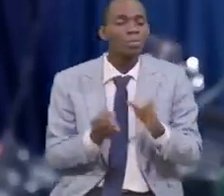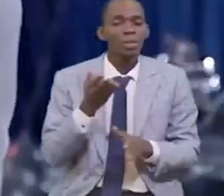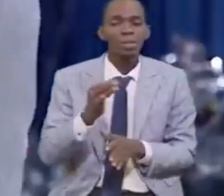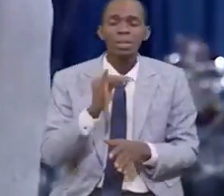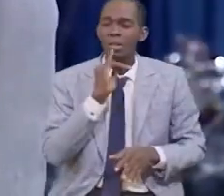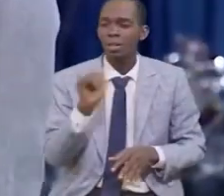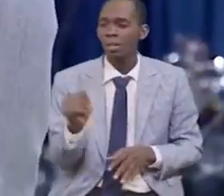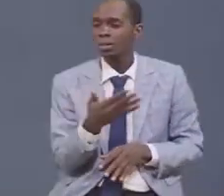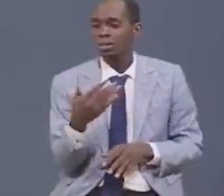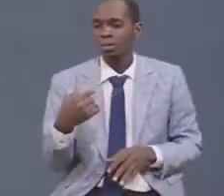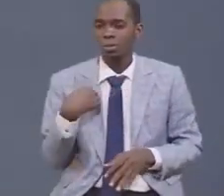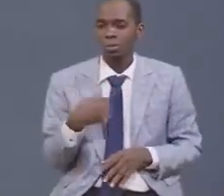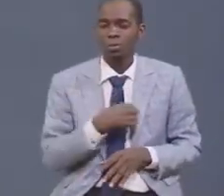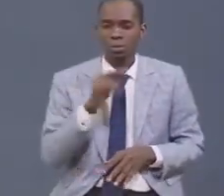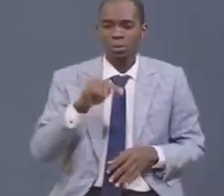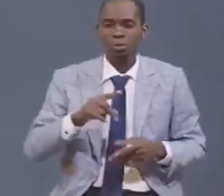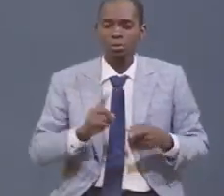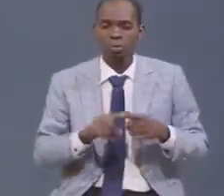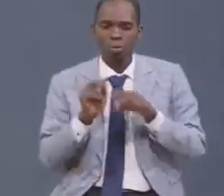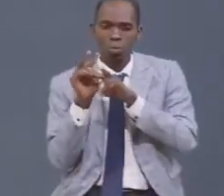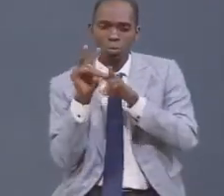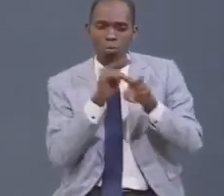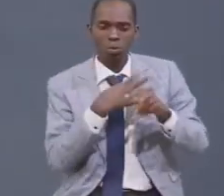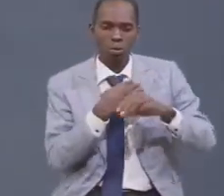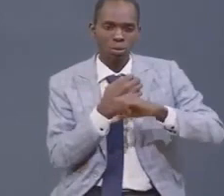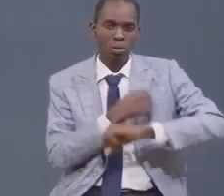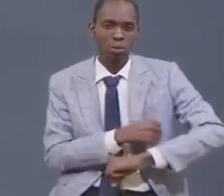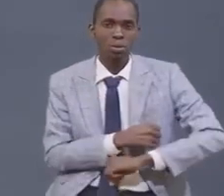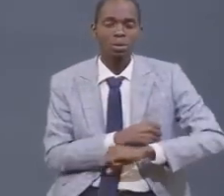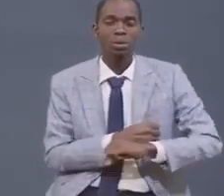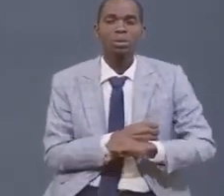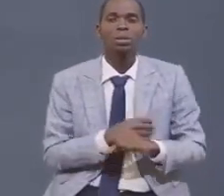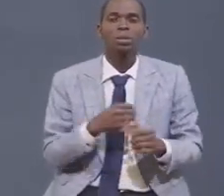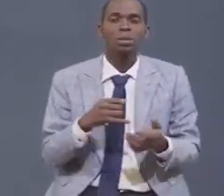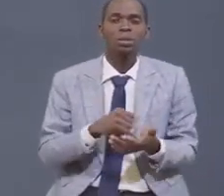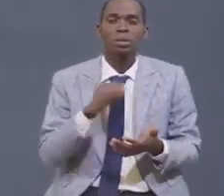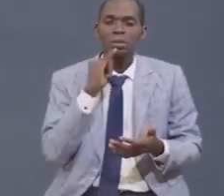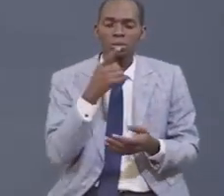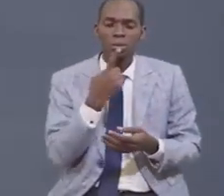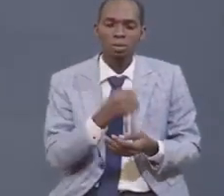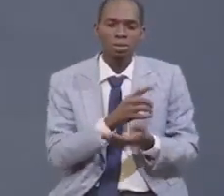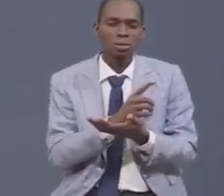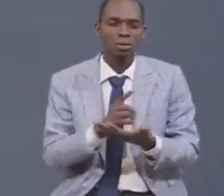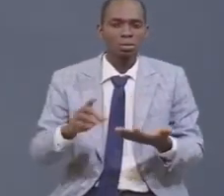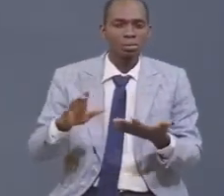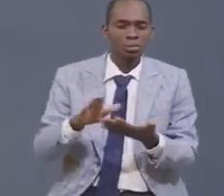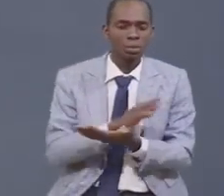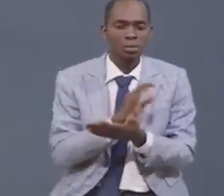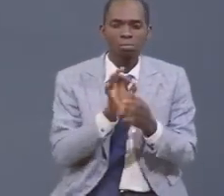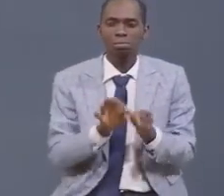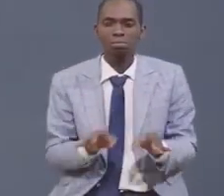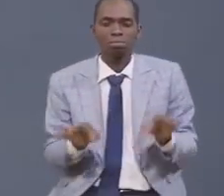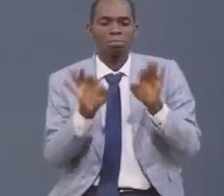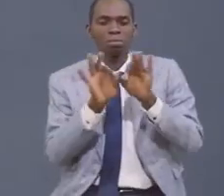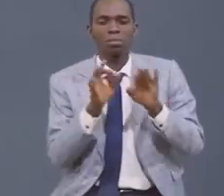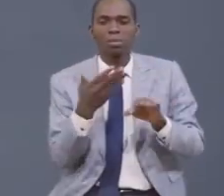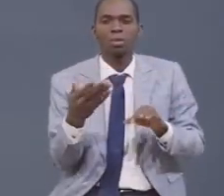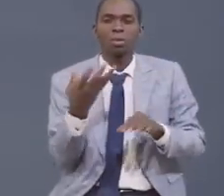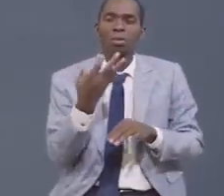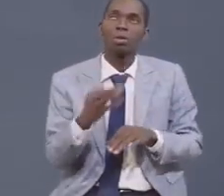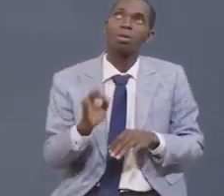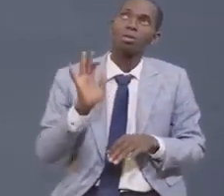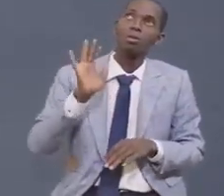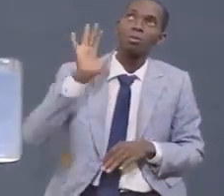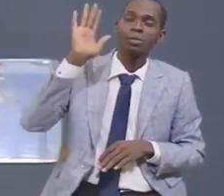need to watch over. ఏదైనా మనం గమనించుకోవాలి అంటే is the supreme essential of his majesty. అది